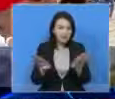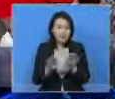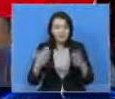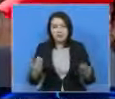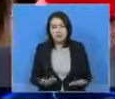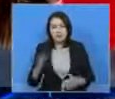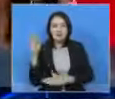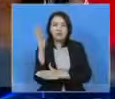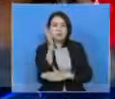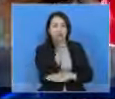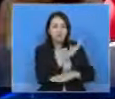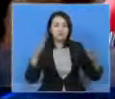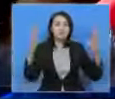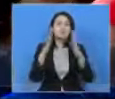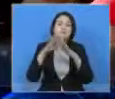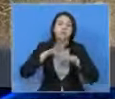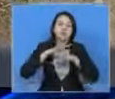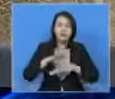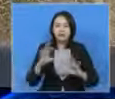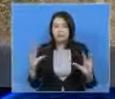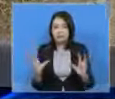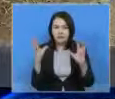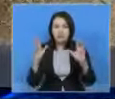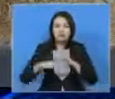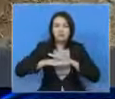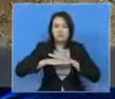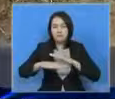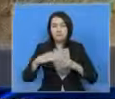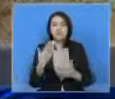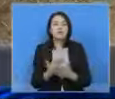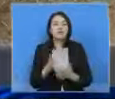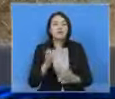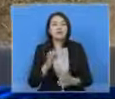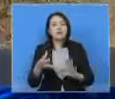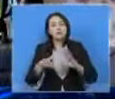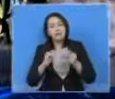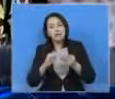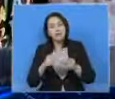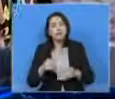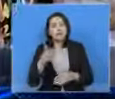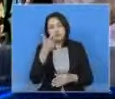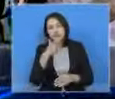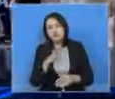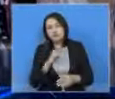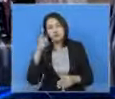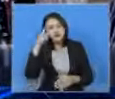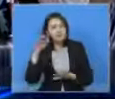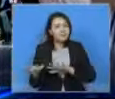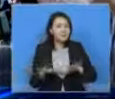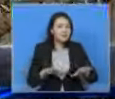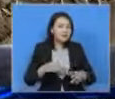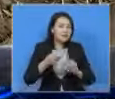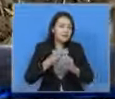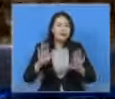высадили саженцы возле дома и провели благоустройство прилегающей территории председатель объединения собственников считает что это мероприятие